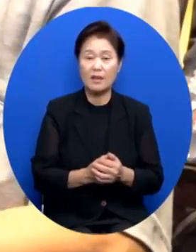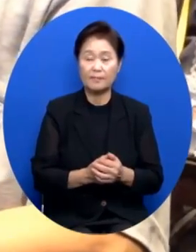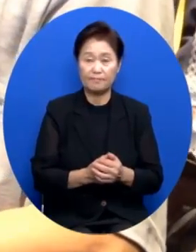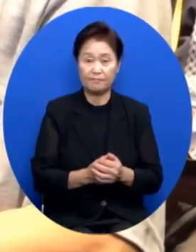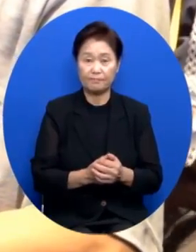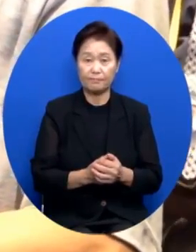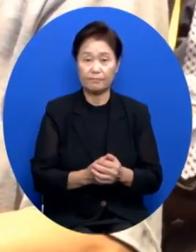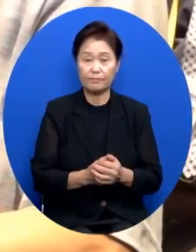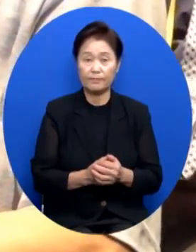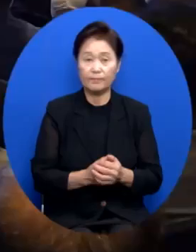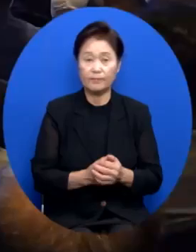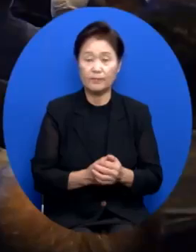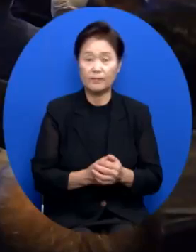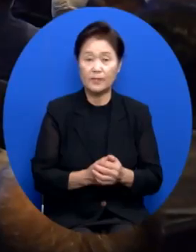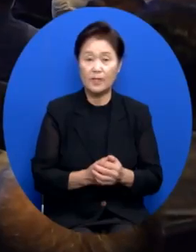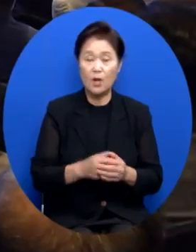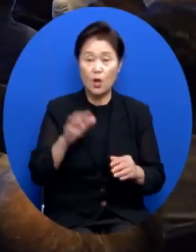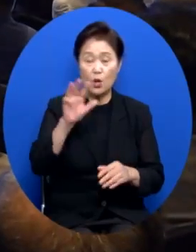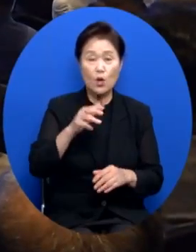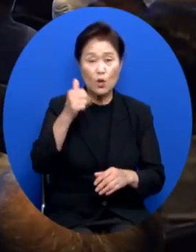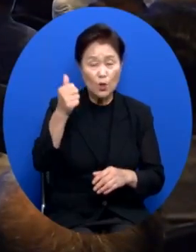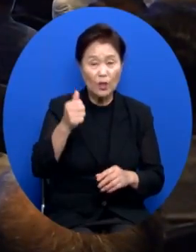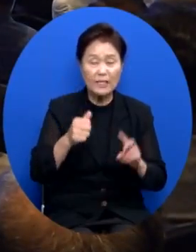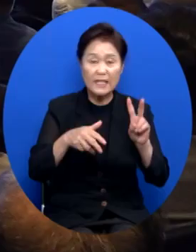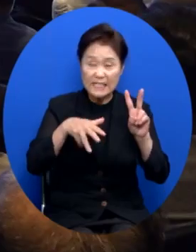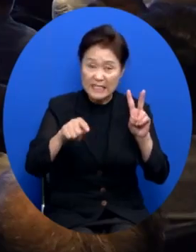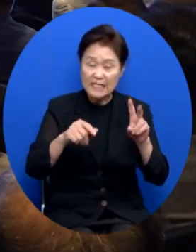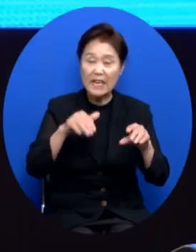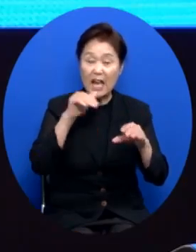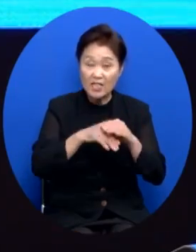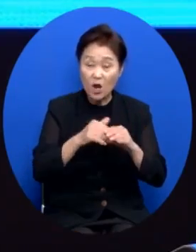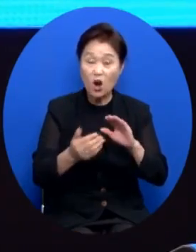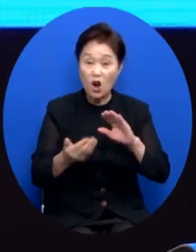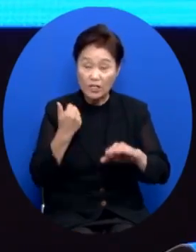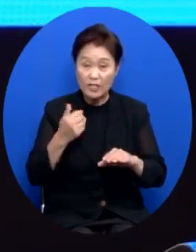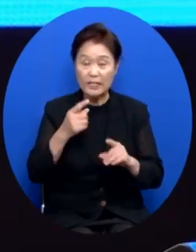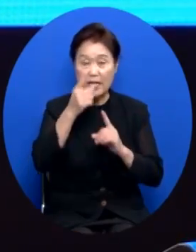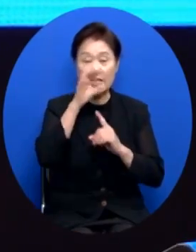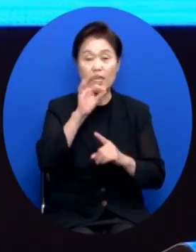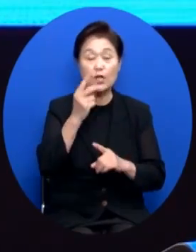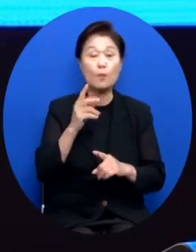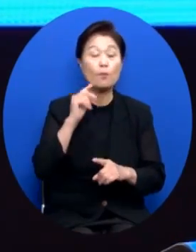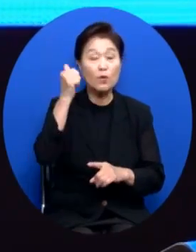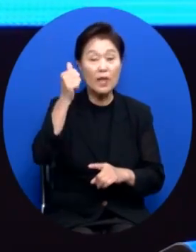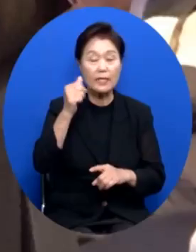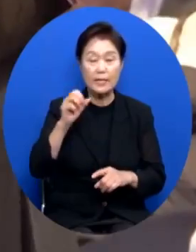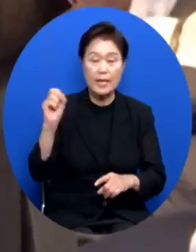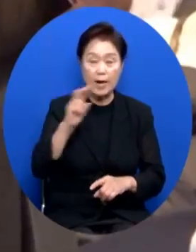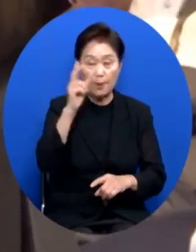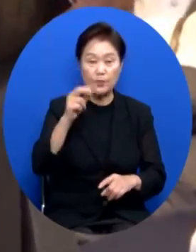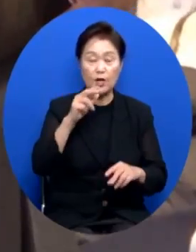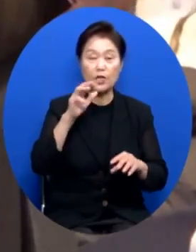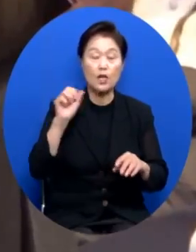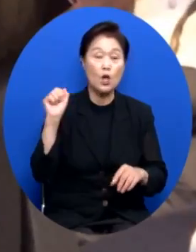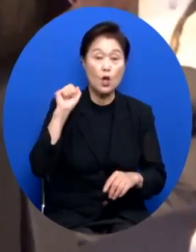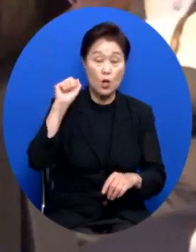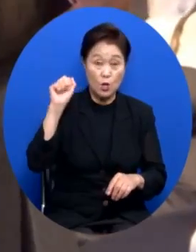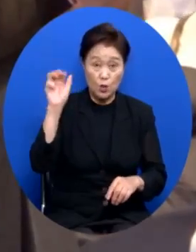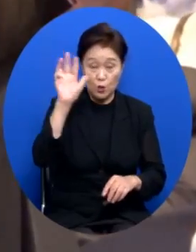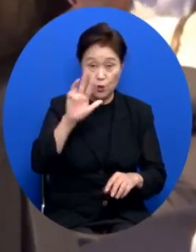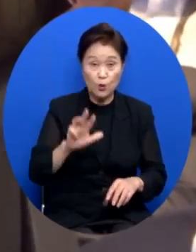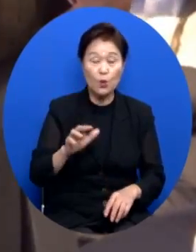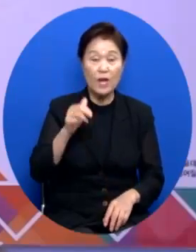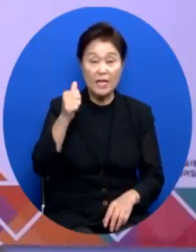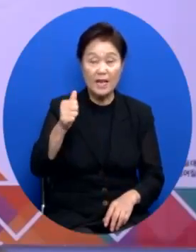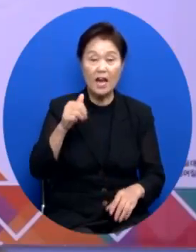얻지 못했습니다. 총회장 2차 선거에 앞서 이윤 목사는 돌연 총회장 후보 사퇴를 선언하며 침례교